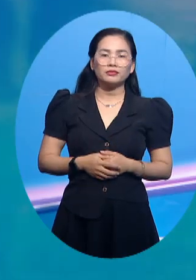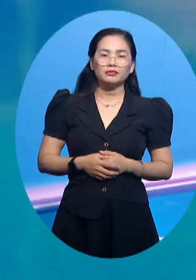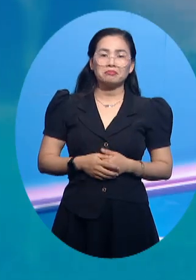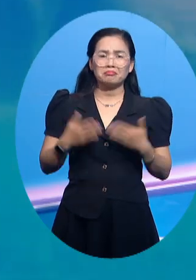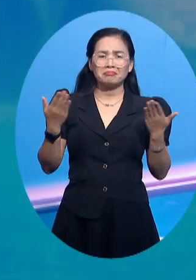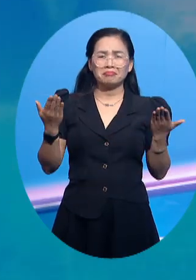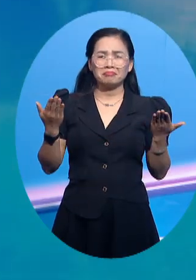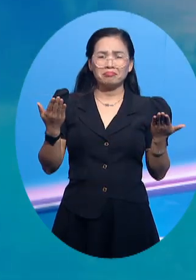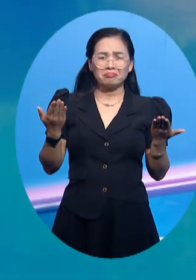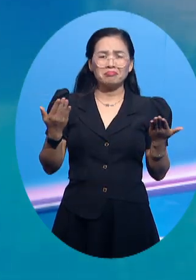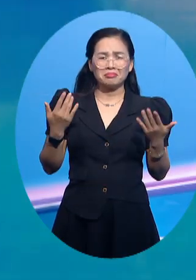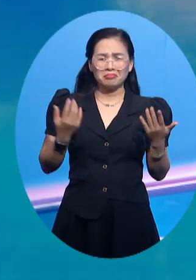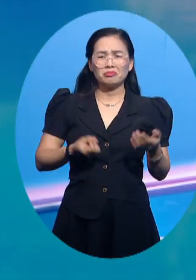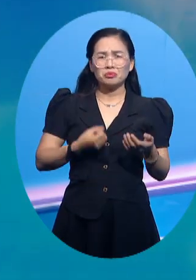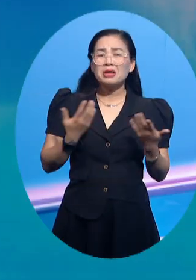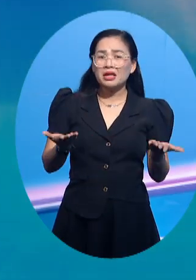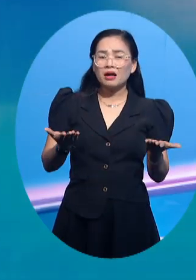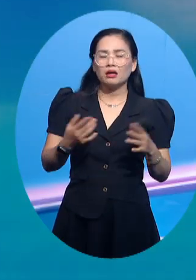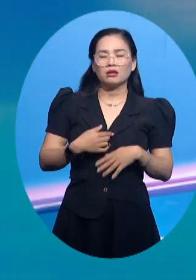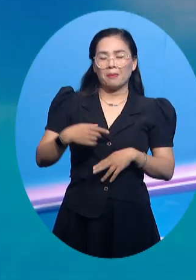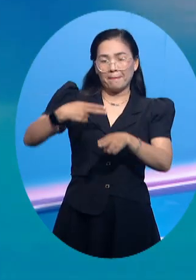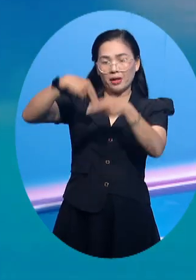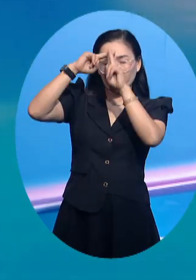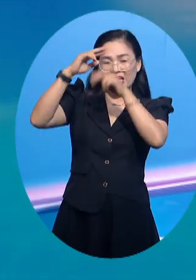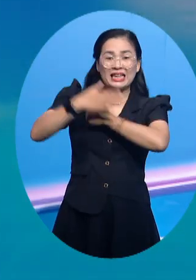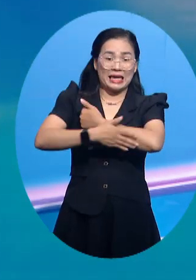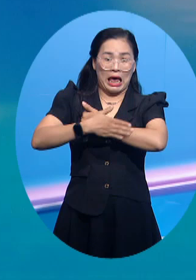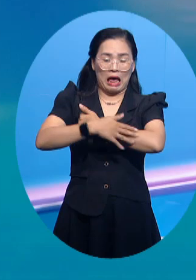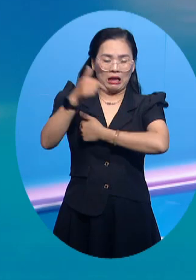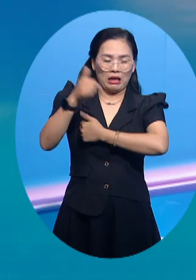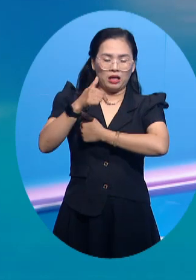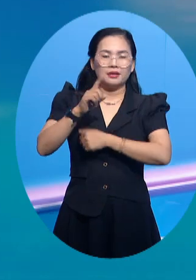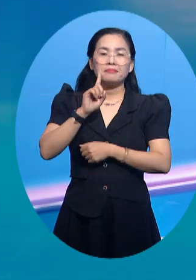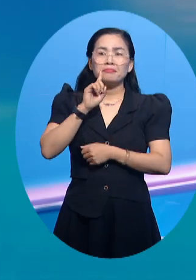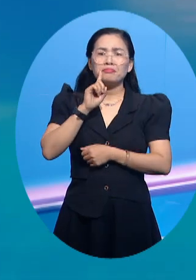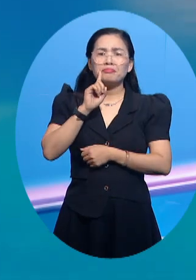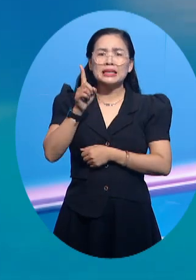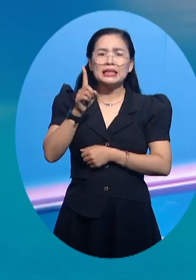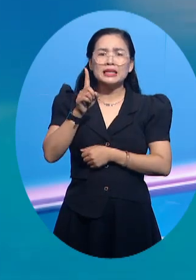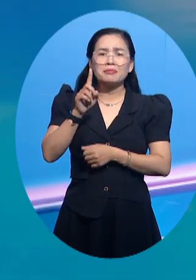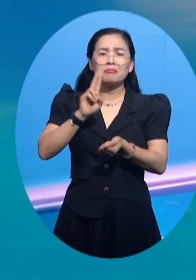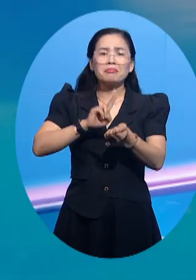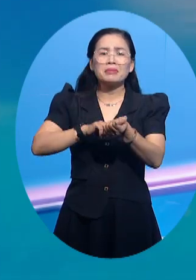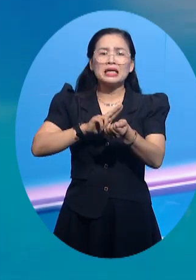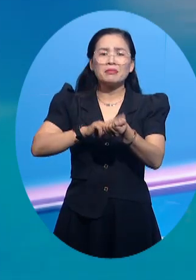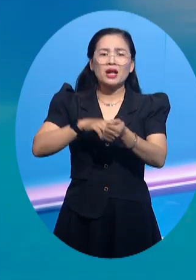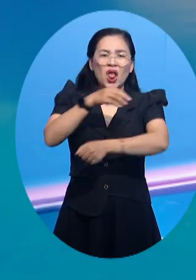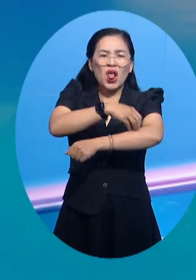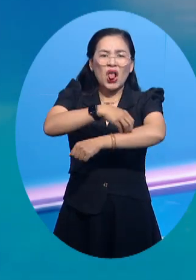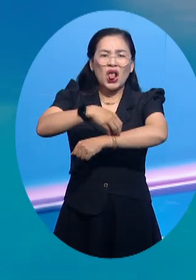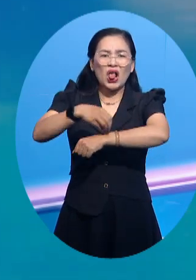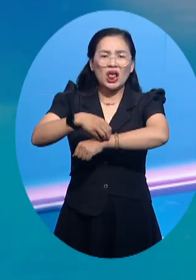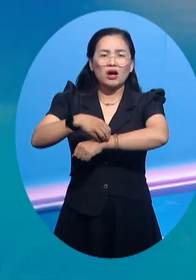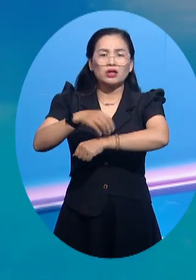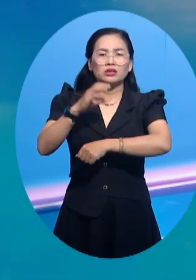Thời gian gần đây, Bệnh viện Gia Liễu Thành phố Hồ Chí Minh tiếp tục ghi nhận các ca bệnh nhi mắc bệnh chốc. Các bác sĩ đã đưa ra cảnh báo nguy cơ lây lan bệnh chốc ở